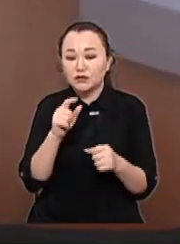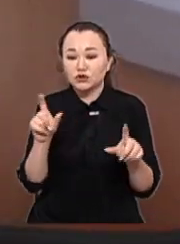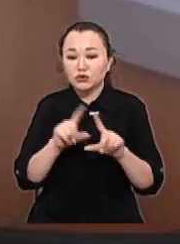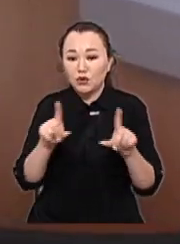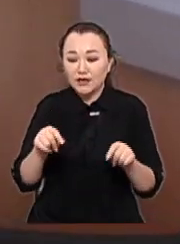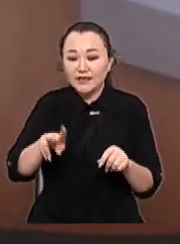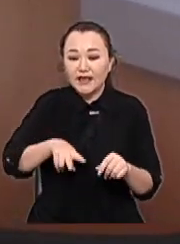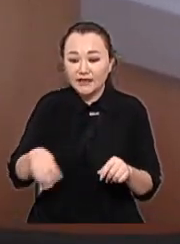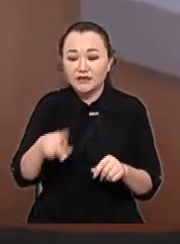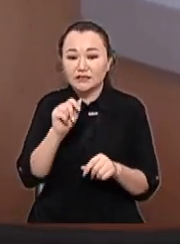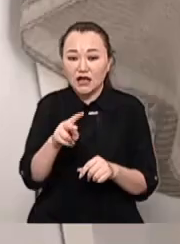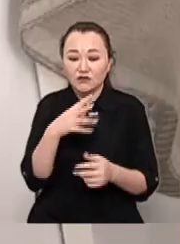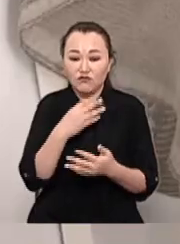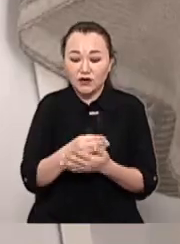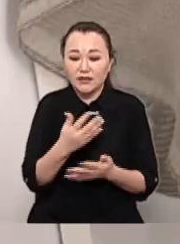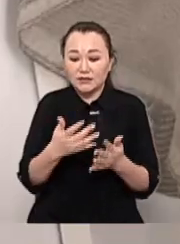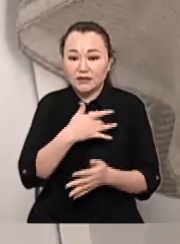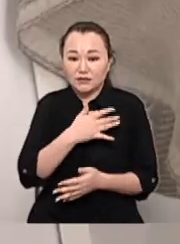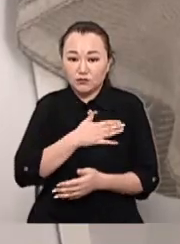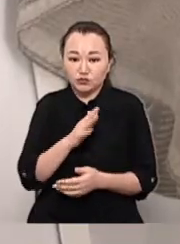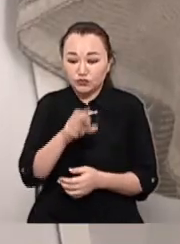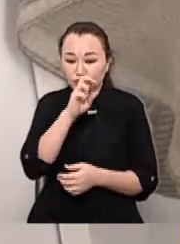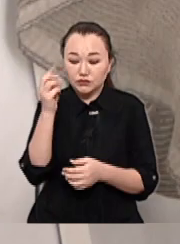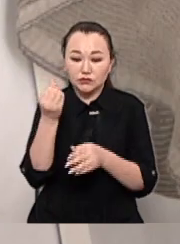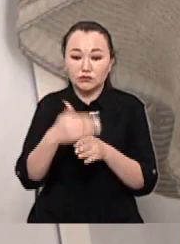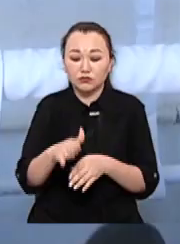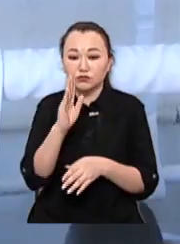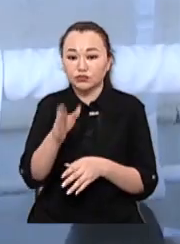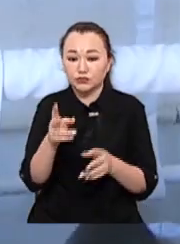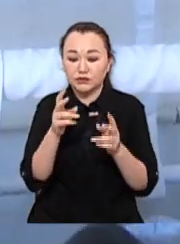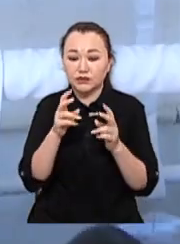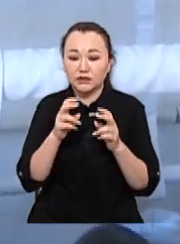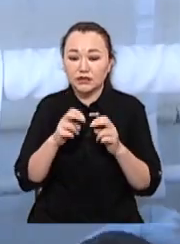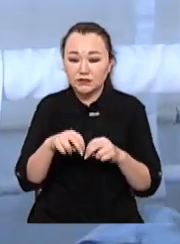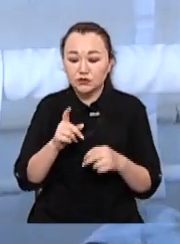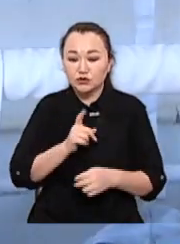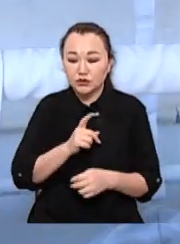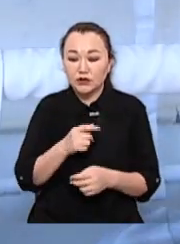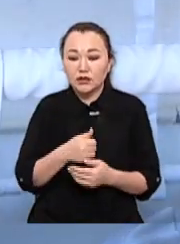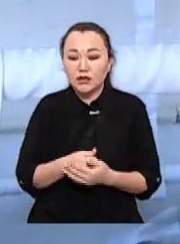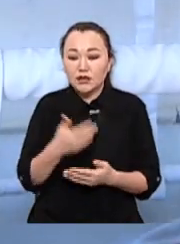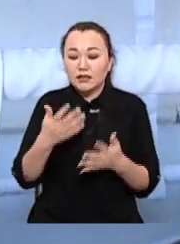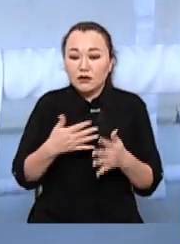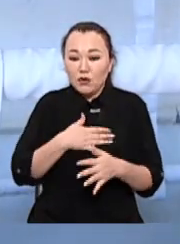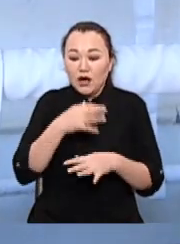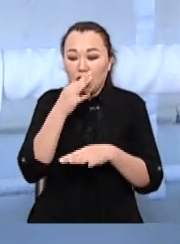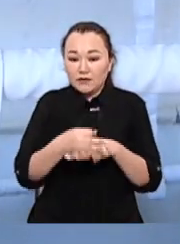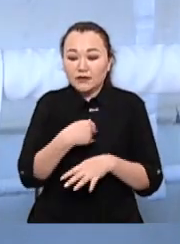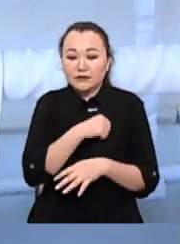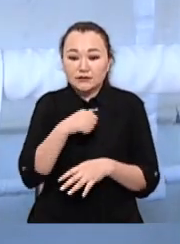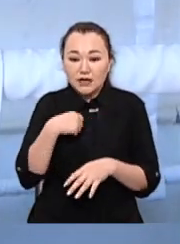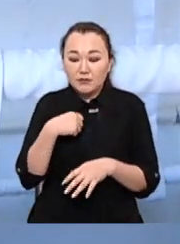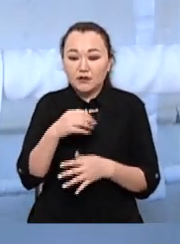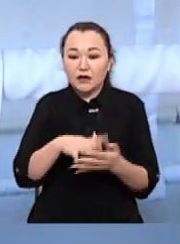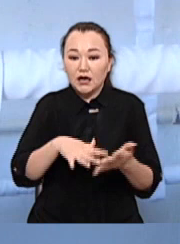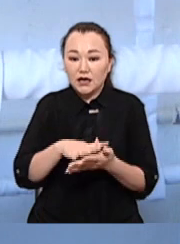директоры залдарды өз меншігімізге алсақ, бюджеттен қаражат қарастырамыз деп отыр. Біздің балансымызда өткізсе, өзіміз әрі